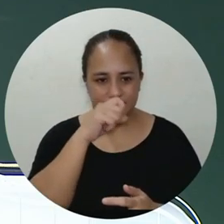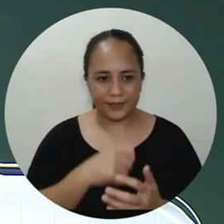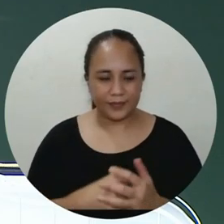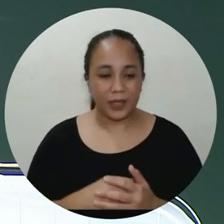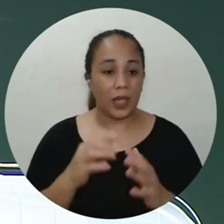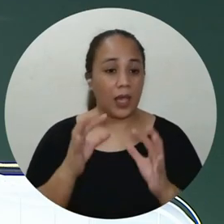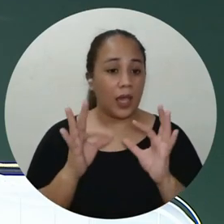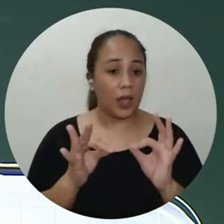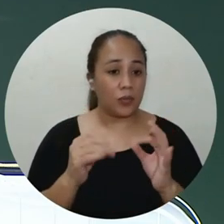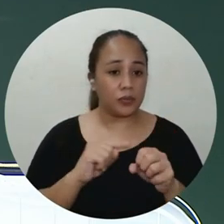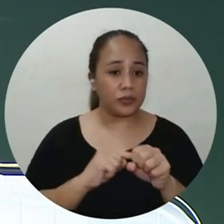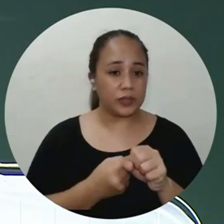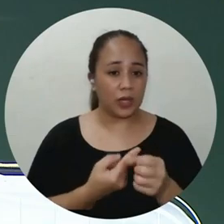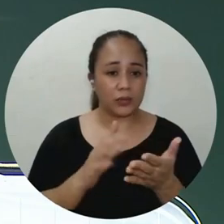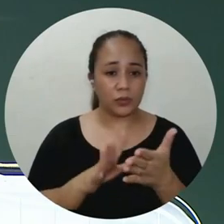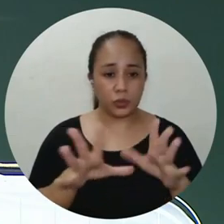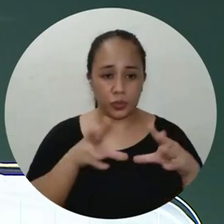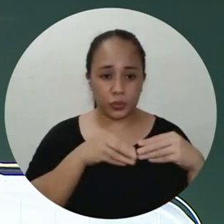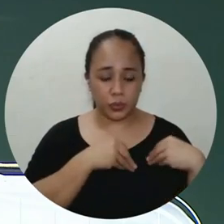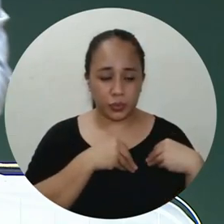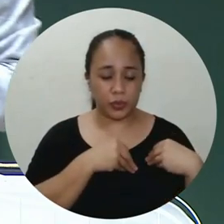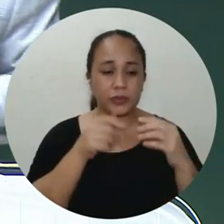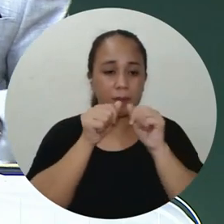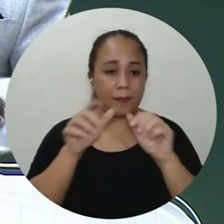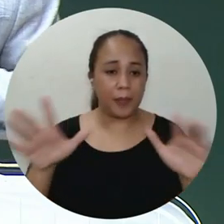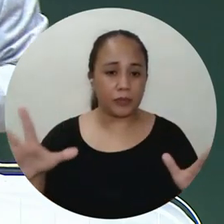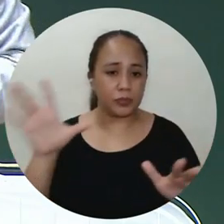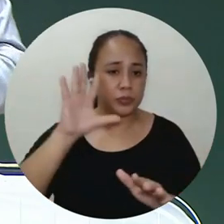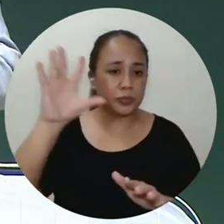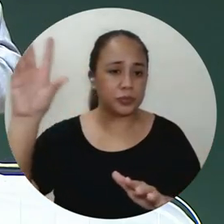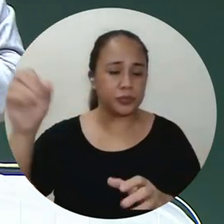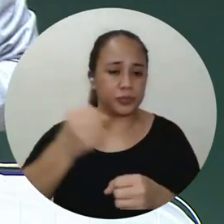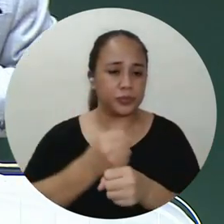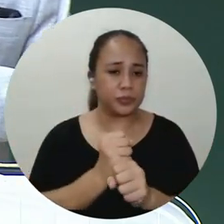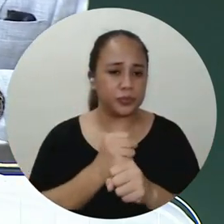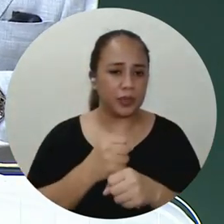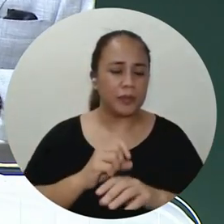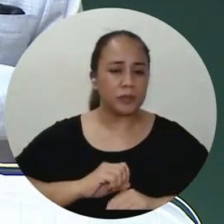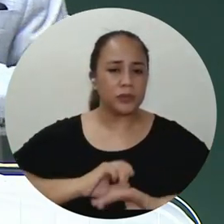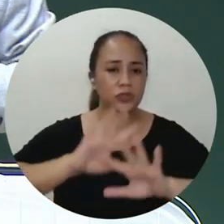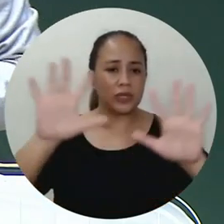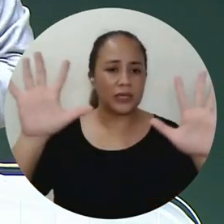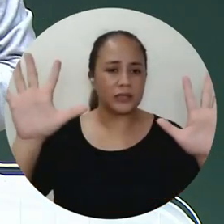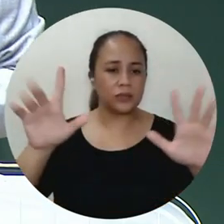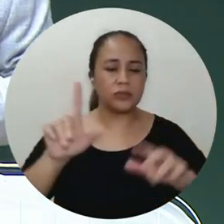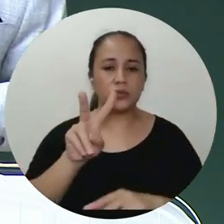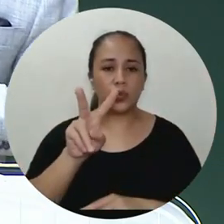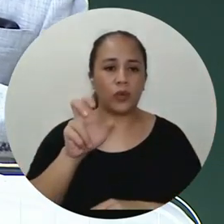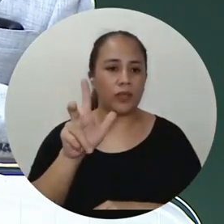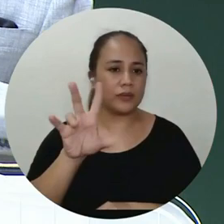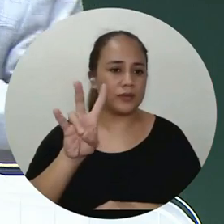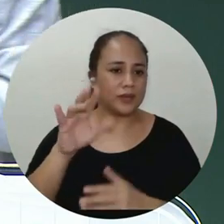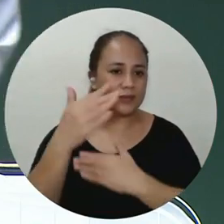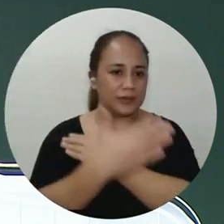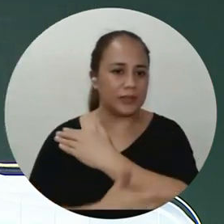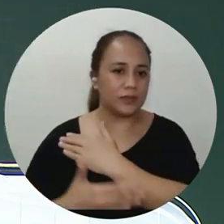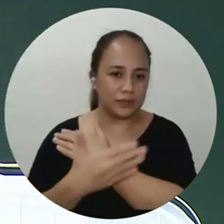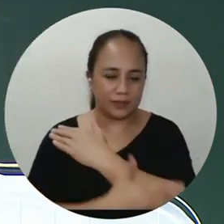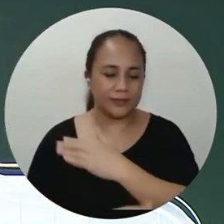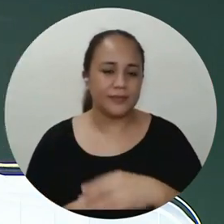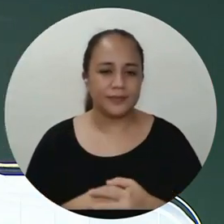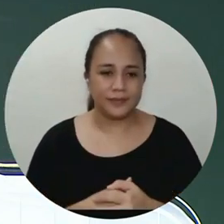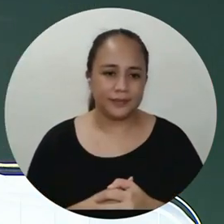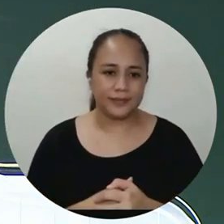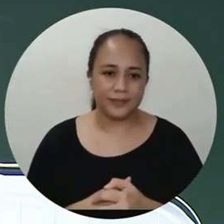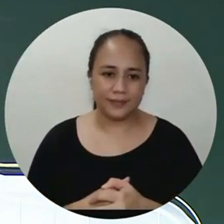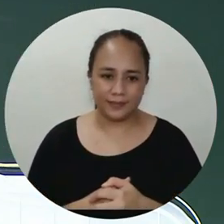start to receive the blessing of the only uniqueness and recreation that will shine the light to 237 nations. 자, 세 번째는 생명